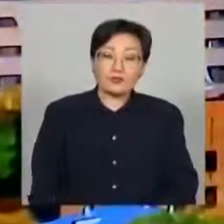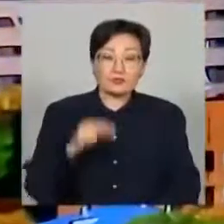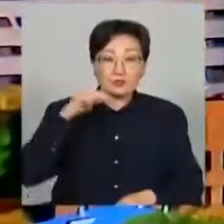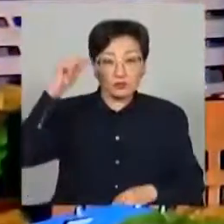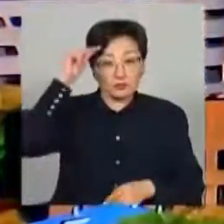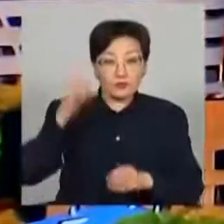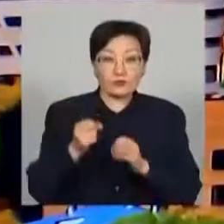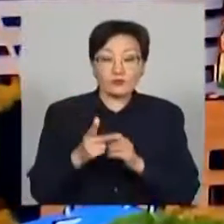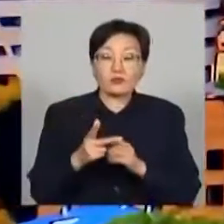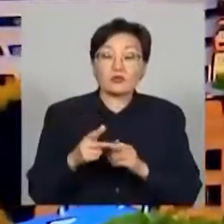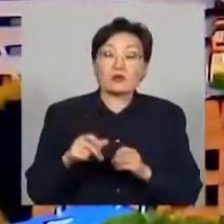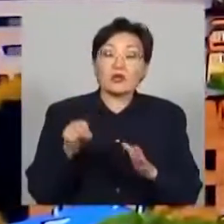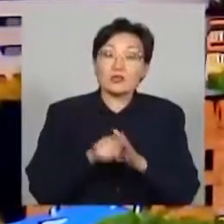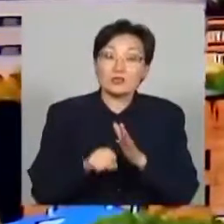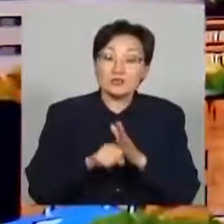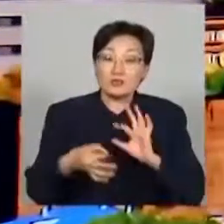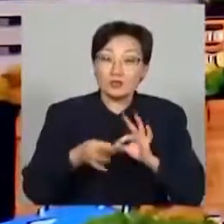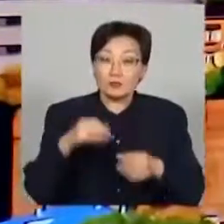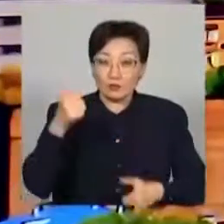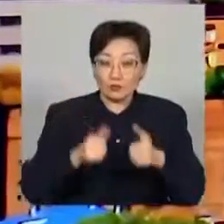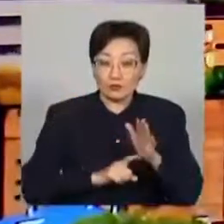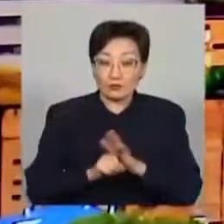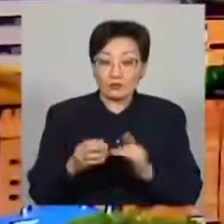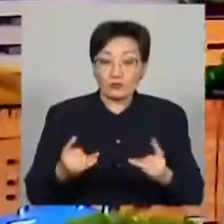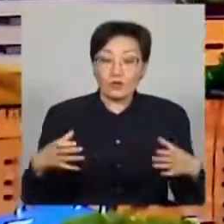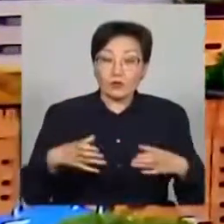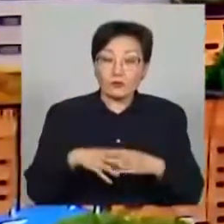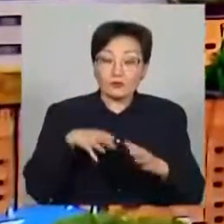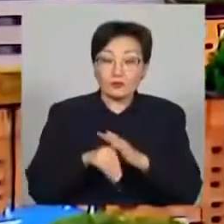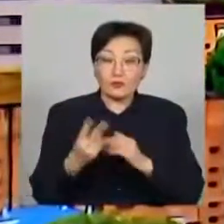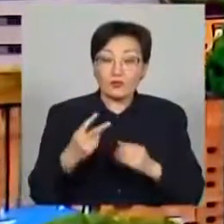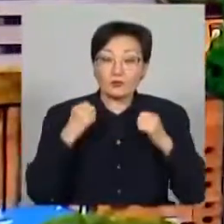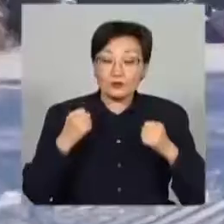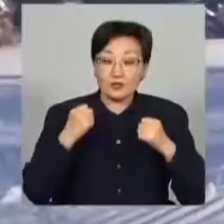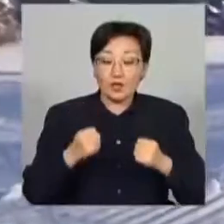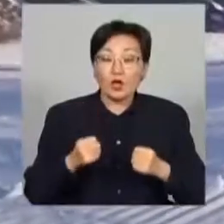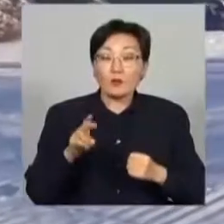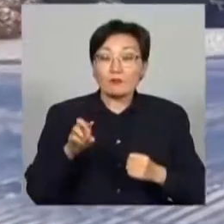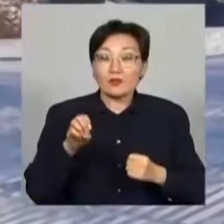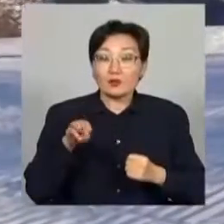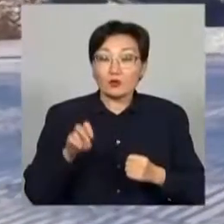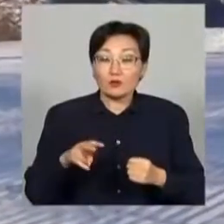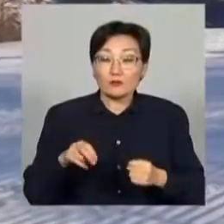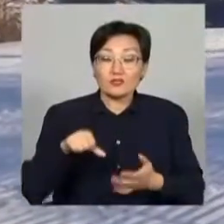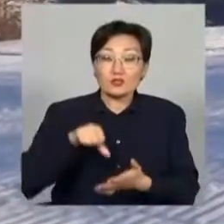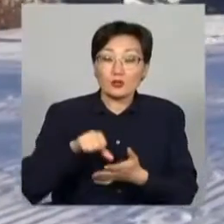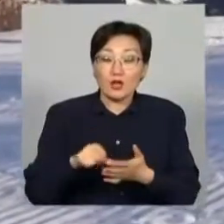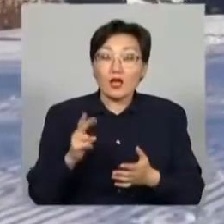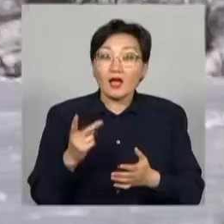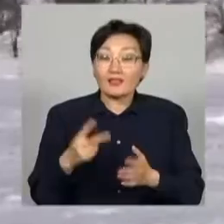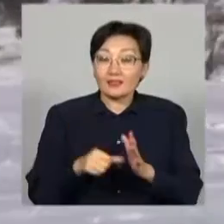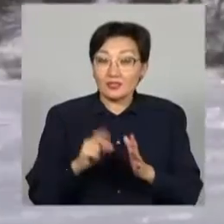Қытайда 13-ші қысқы паралимпиада ойындары басталып кетті. Бүгін құрама сапынан екі спортшымыз биатлоннан сынға түсіп, 6 шақырымға